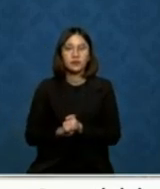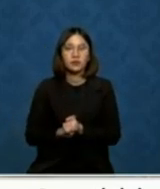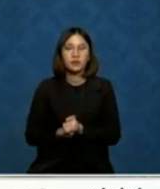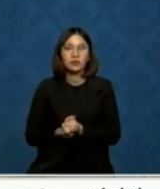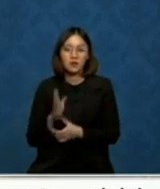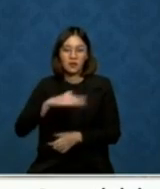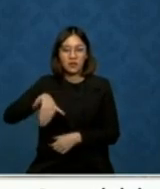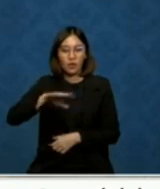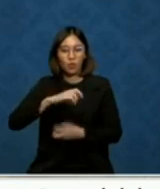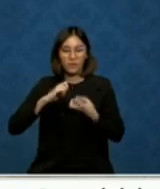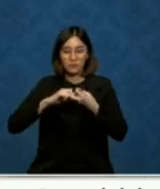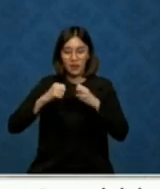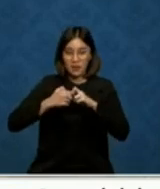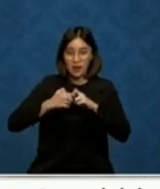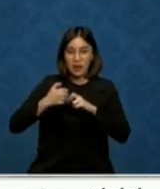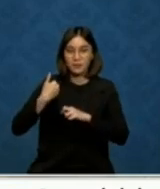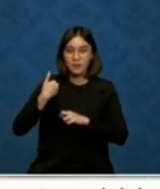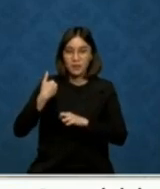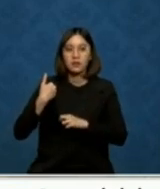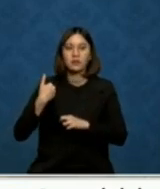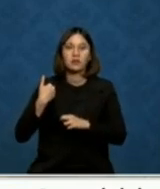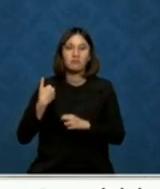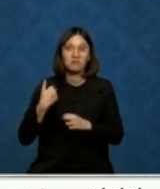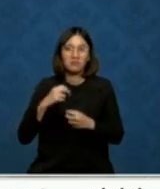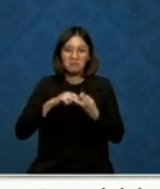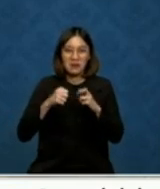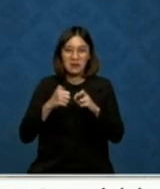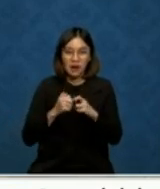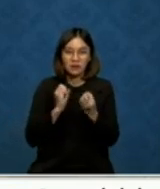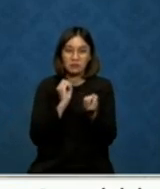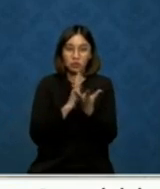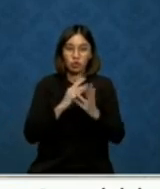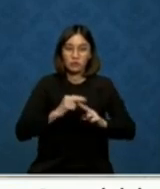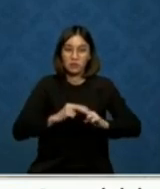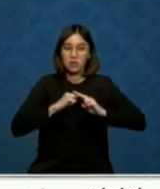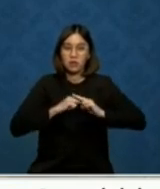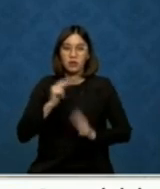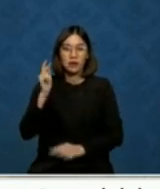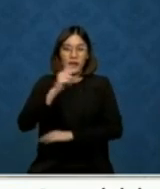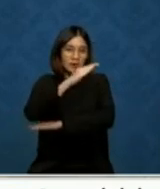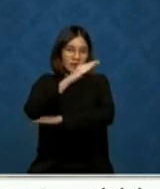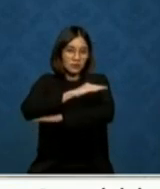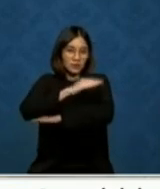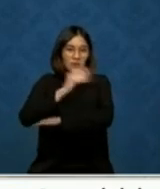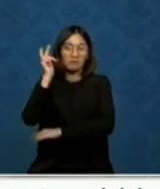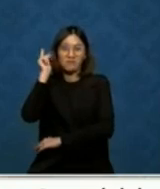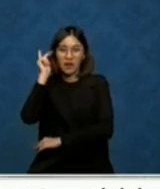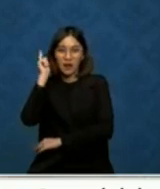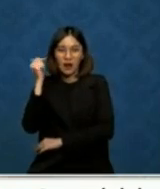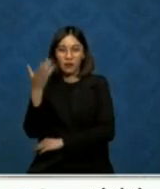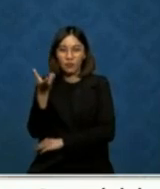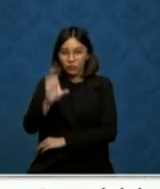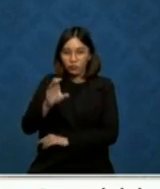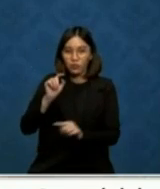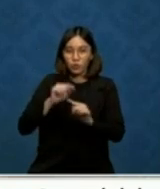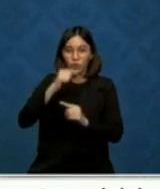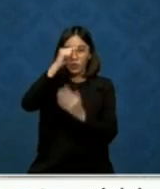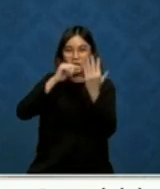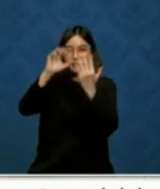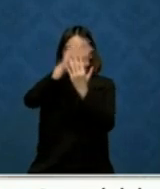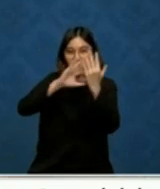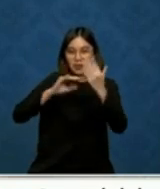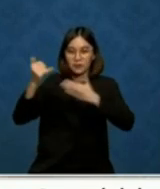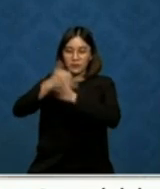ท่านมีปัญหาหรือประสบปัญหาด้วยตัวเองมีข่าวตามหนังสือพิมพ์มากมายไม่ว่าในประเทศไทยหรือในต่างประเท